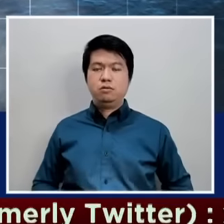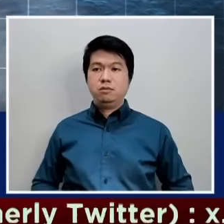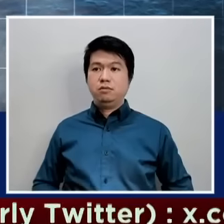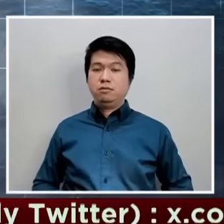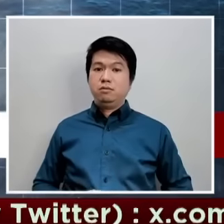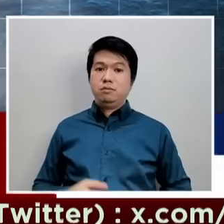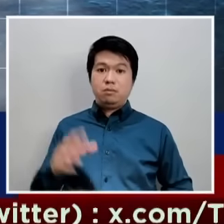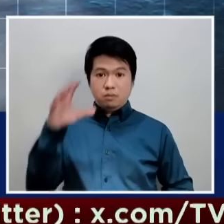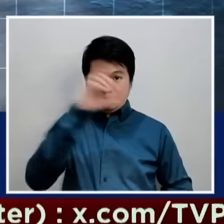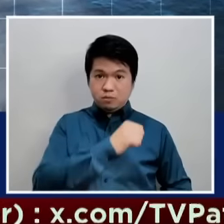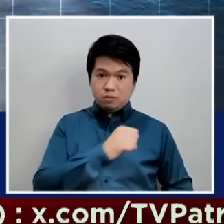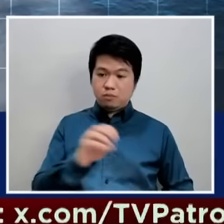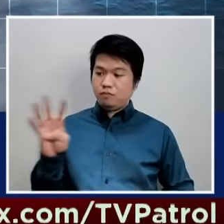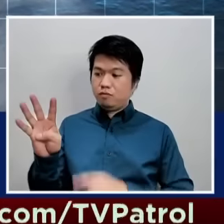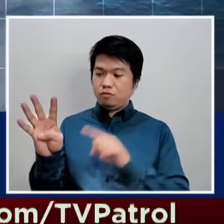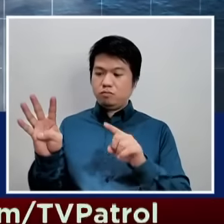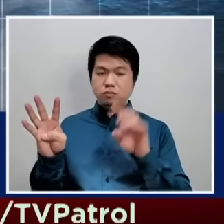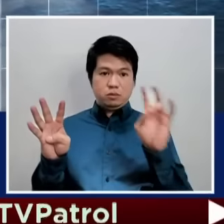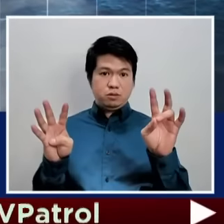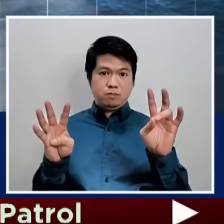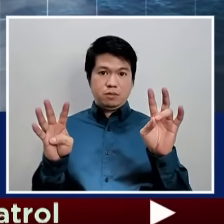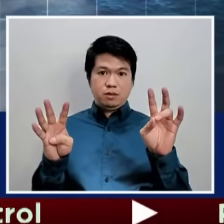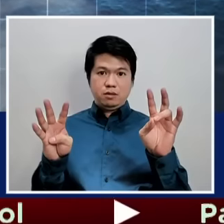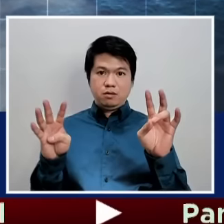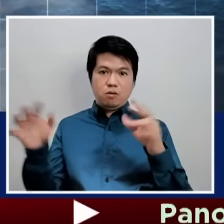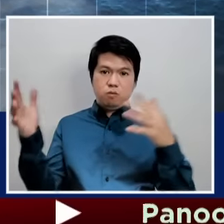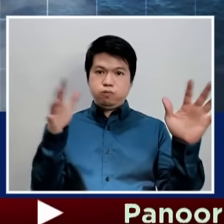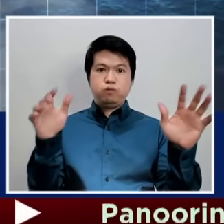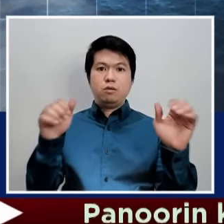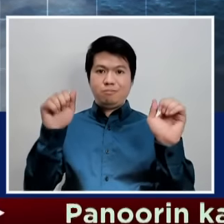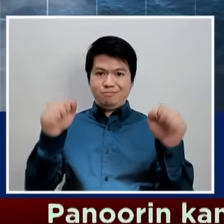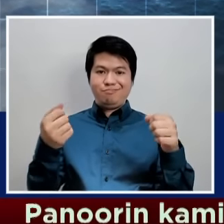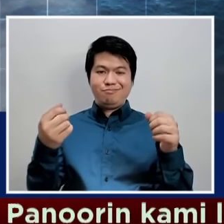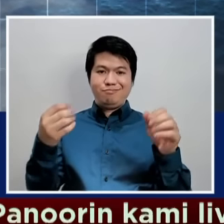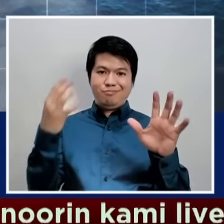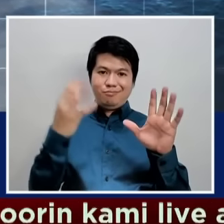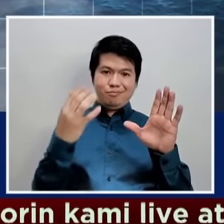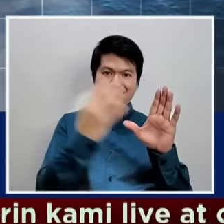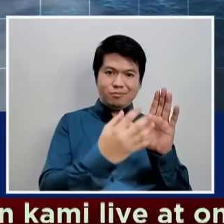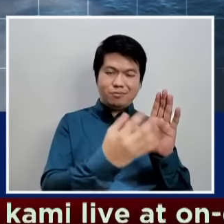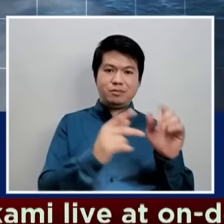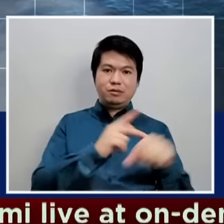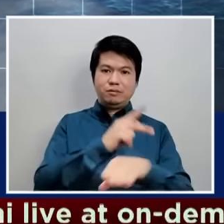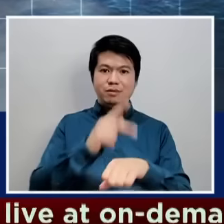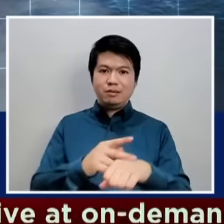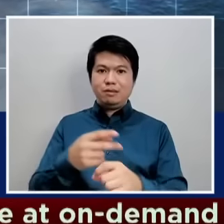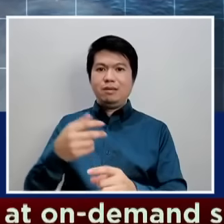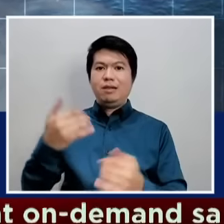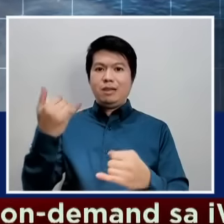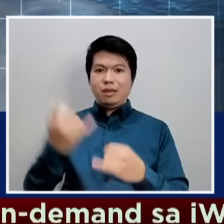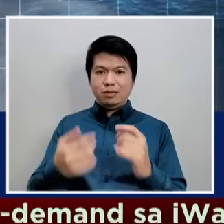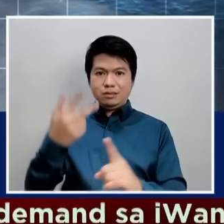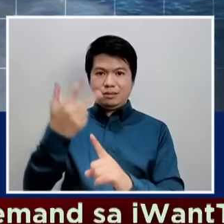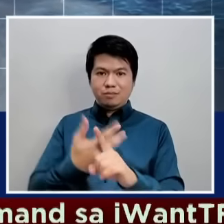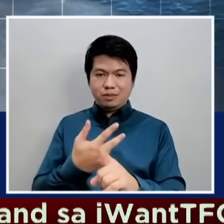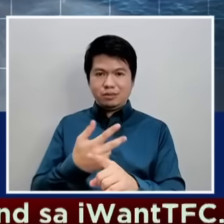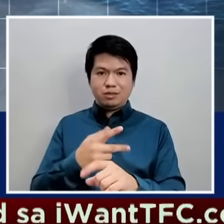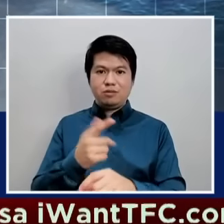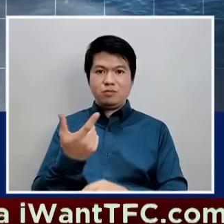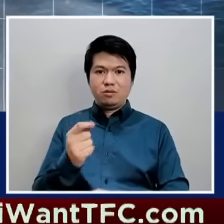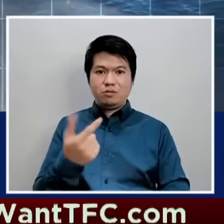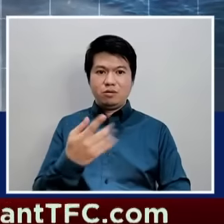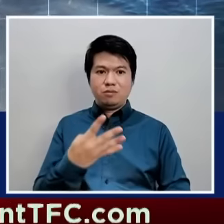ang posibleng mabuo o pumasok sa bansa sa huling bahagi ng 2024. 2 hanggang 3 bagyo sa Oktubre